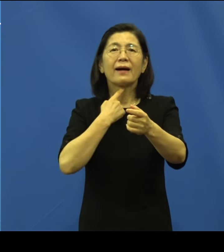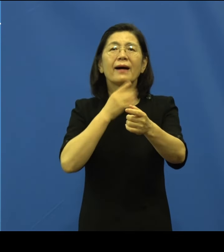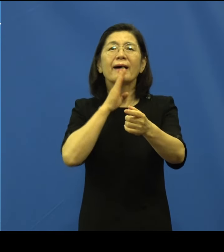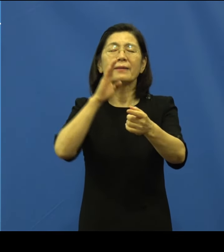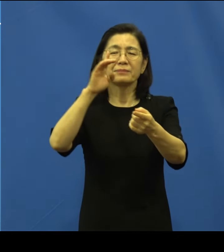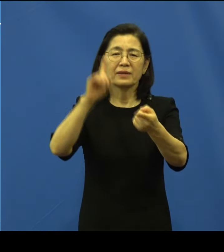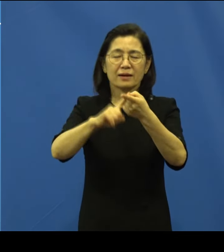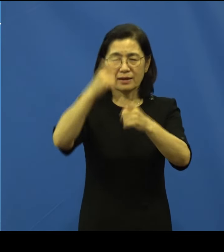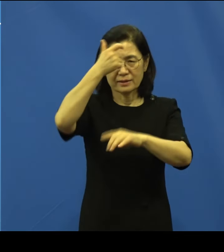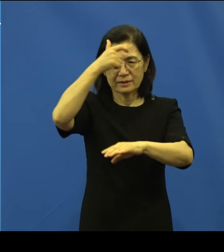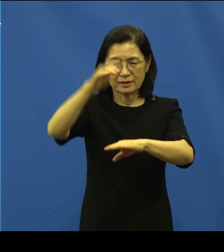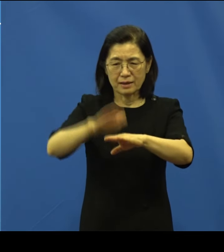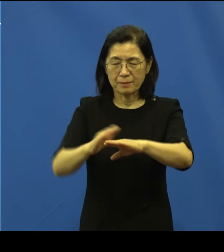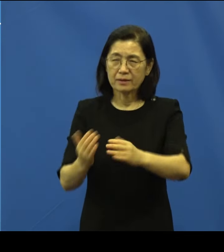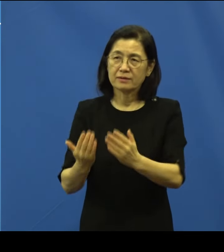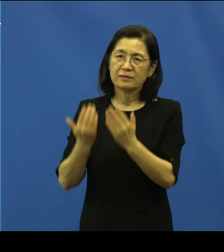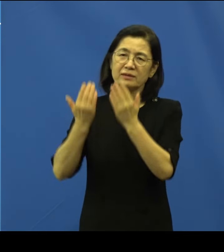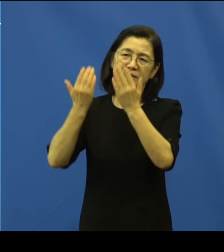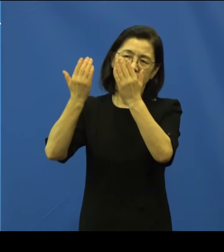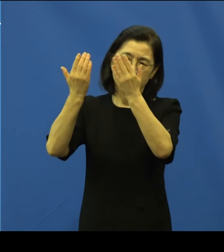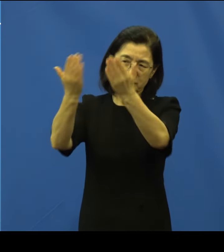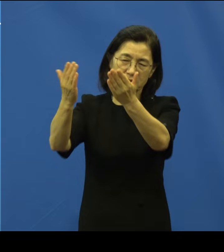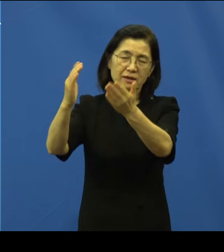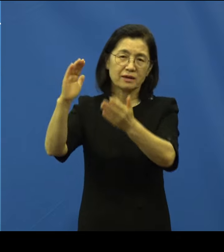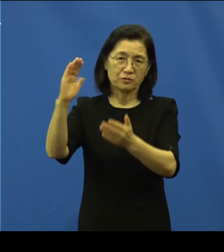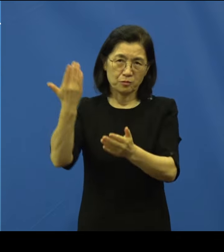얼마나 위대하신 분인지, 얼마나 크신 분인지,